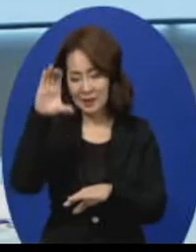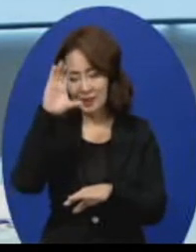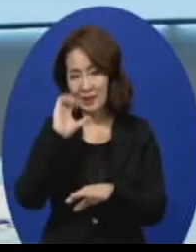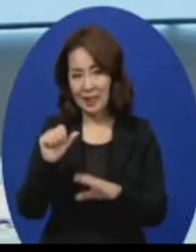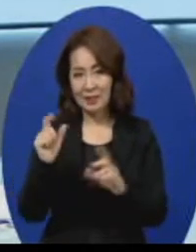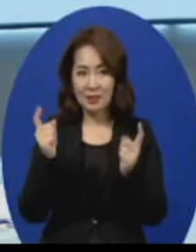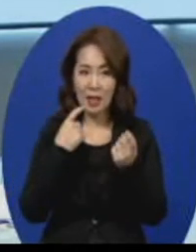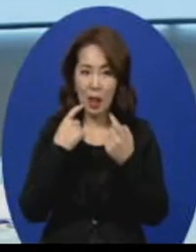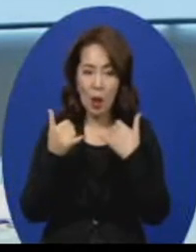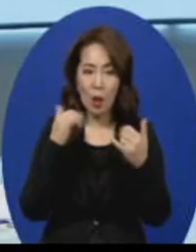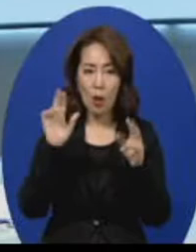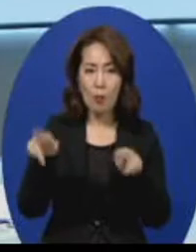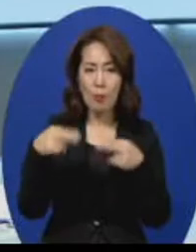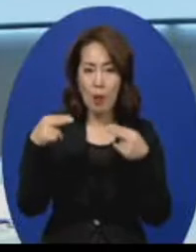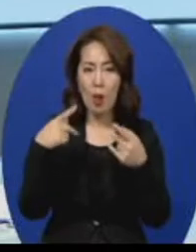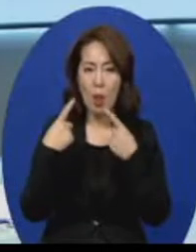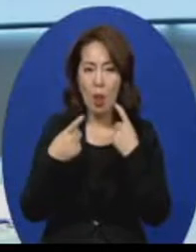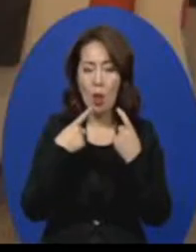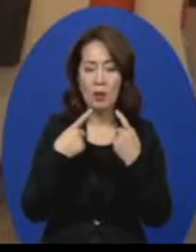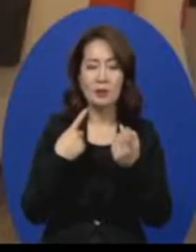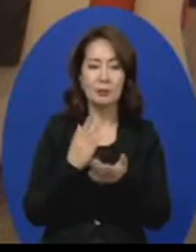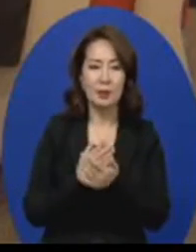цахимаар хурлдаж хэлцлээ.